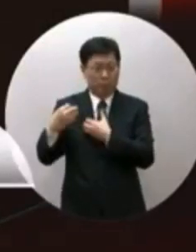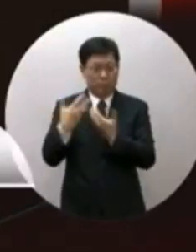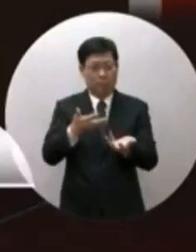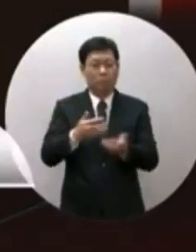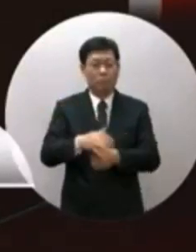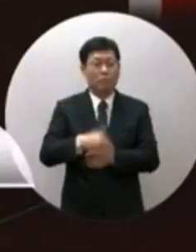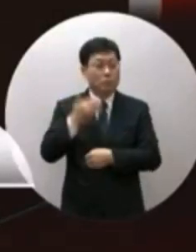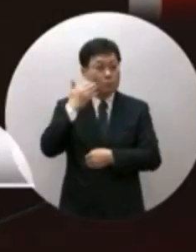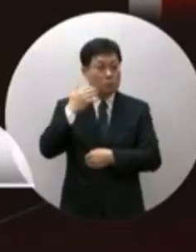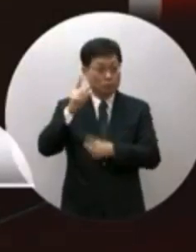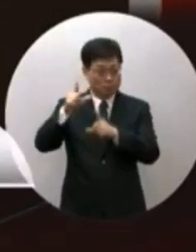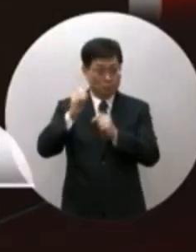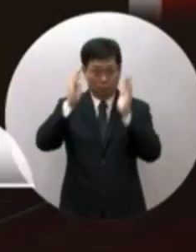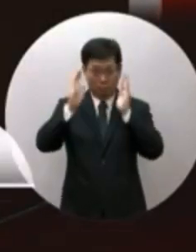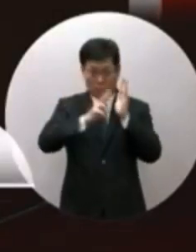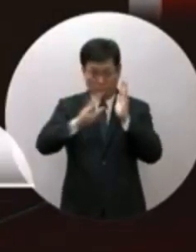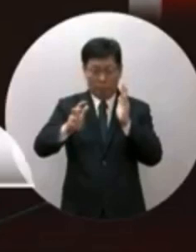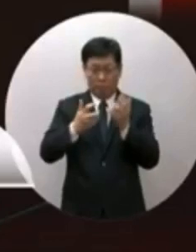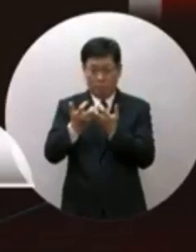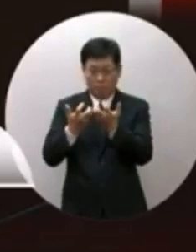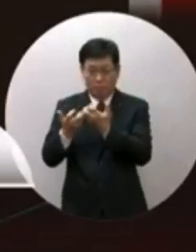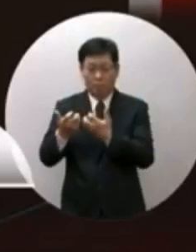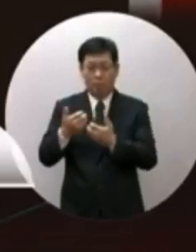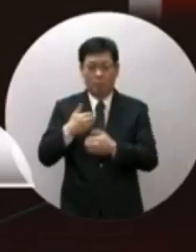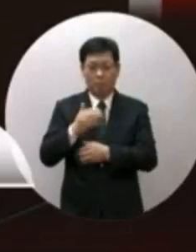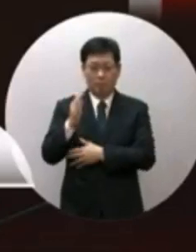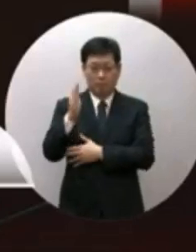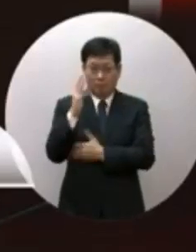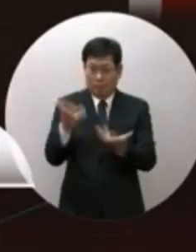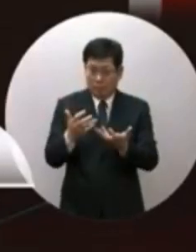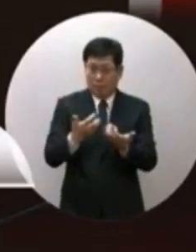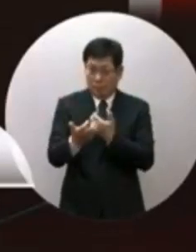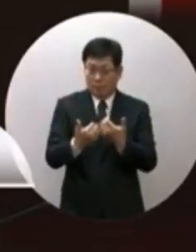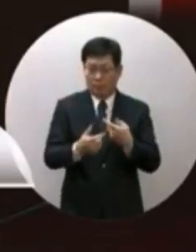等手续经费，如果按正式比的编列情